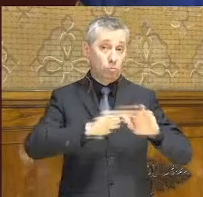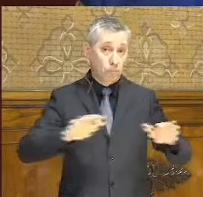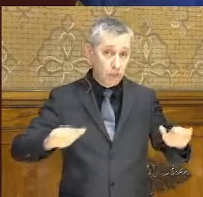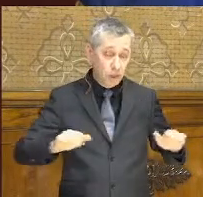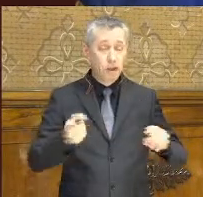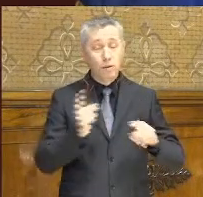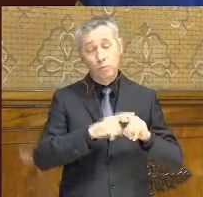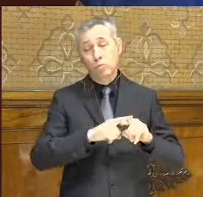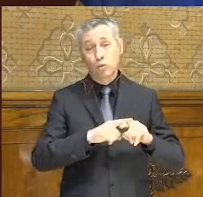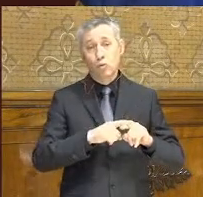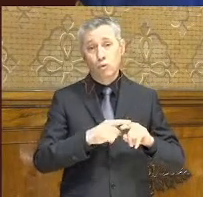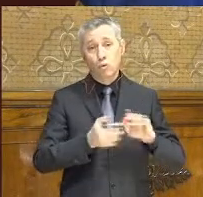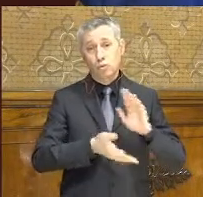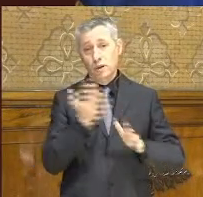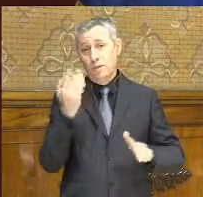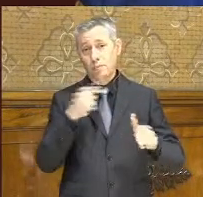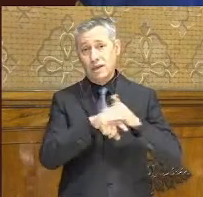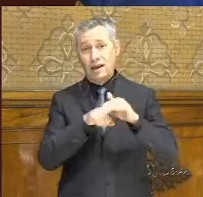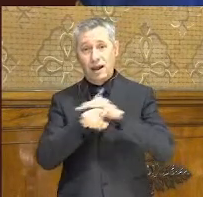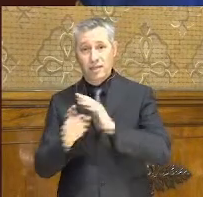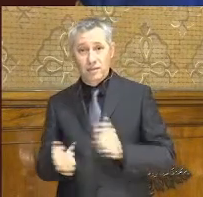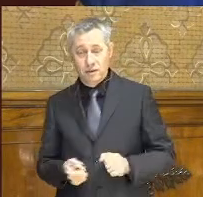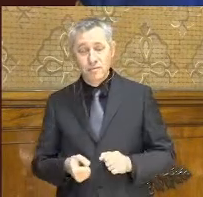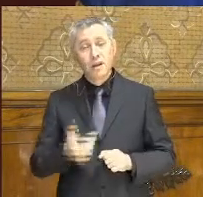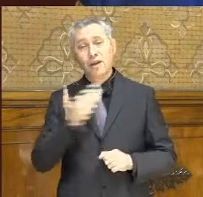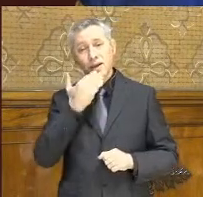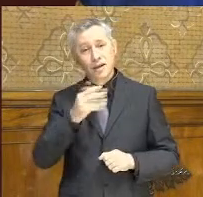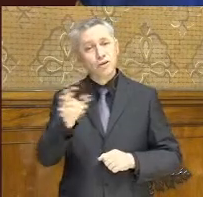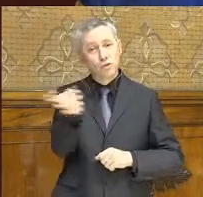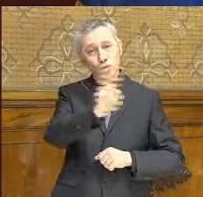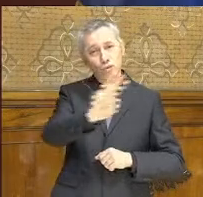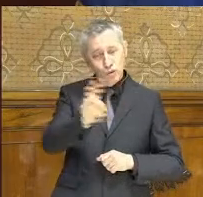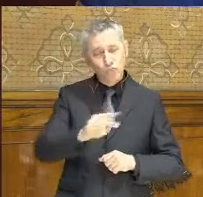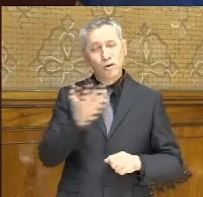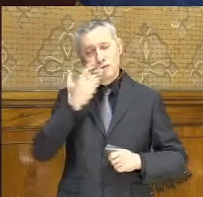migranti. Quindi li salutiamo entrambi con un bel applauso, direi.